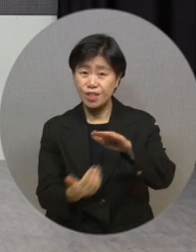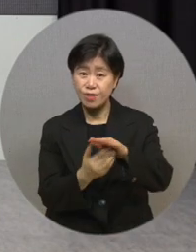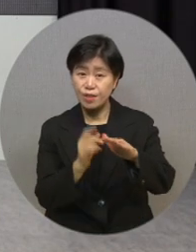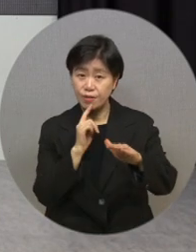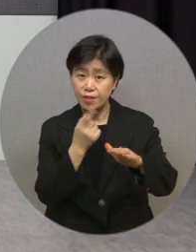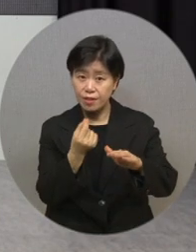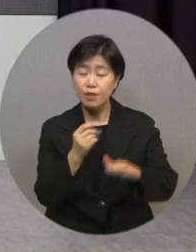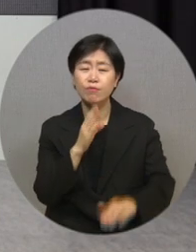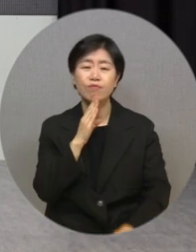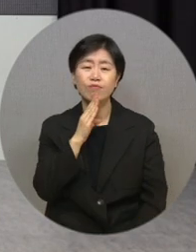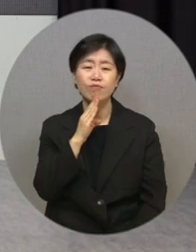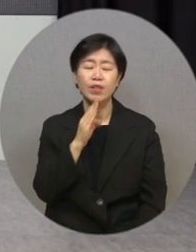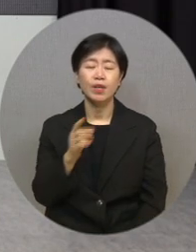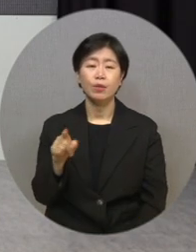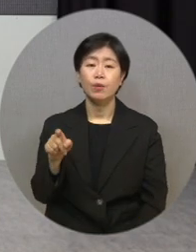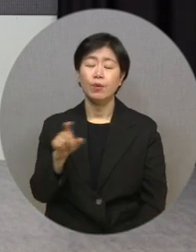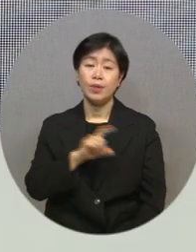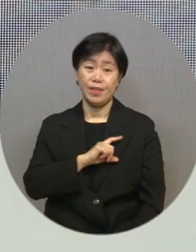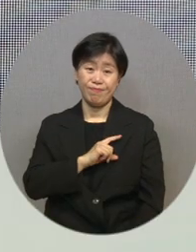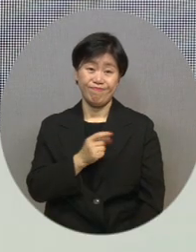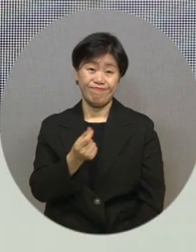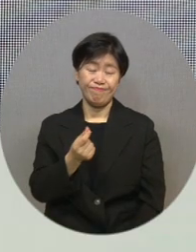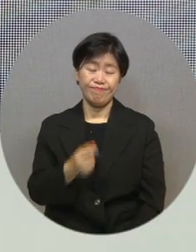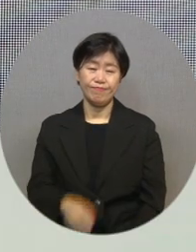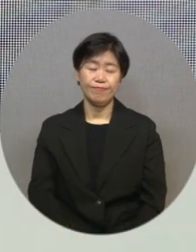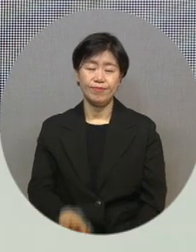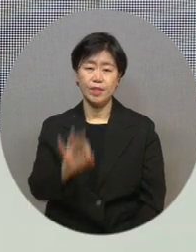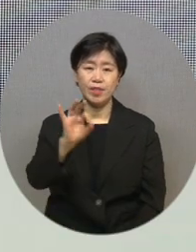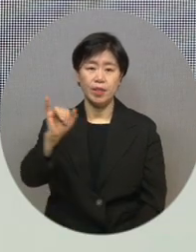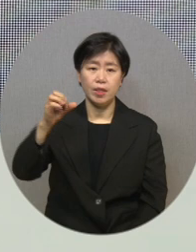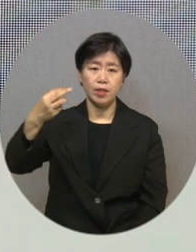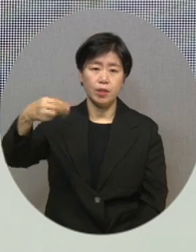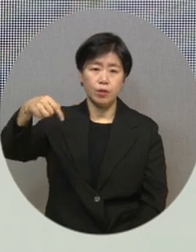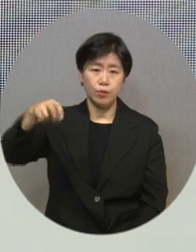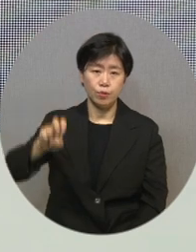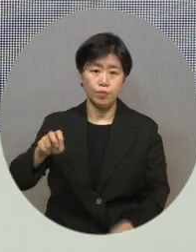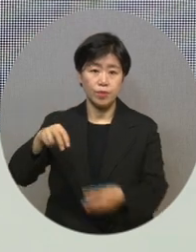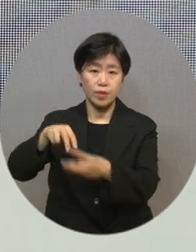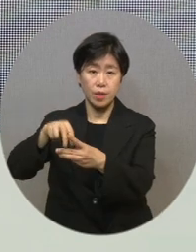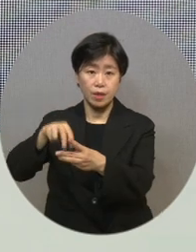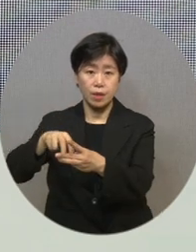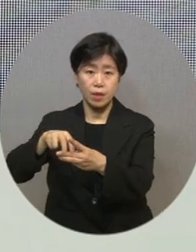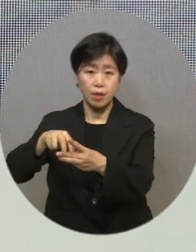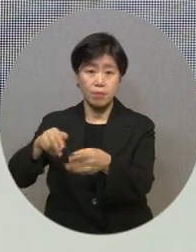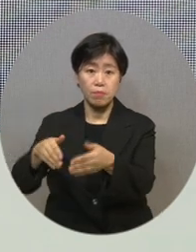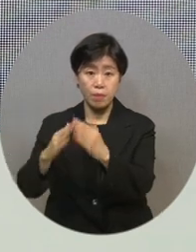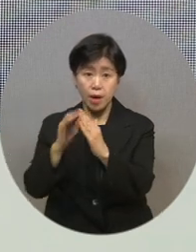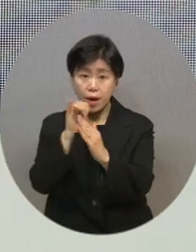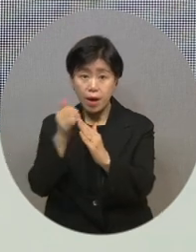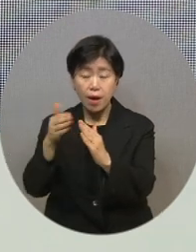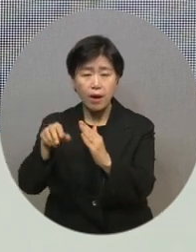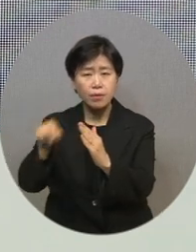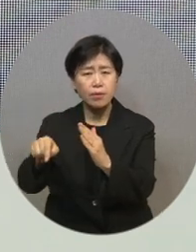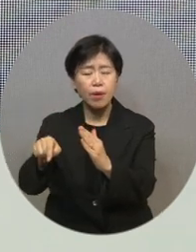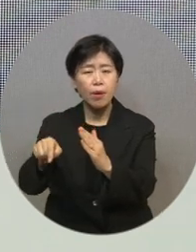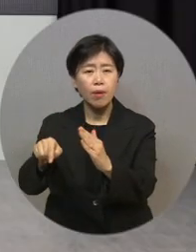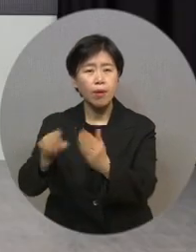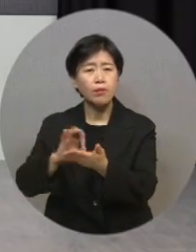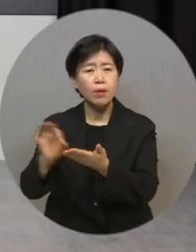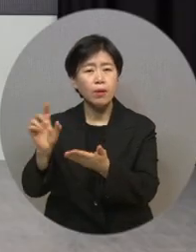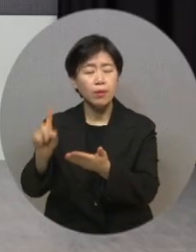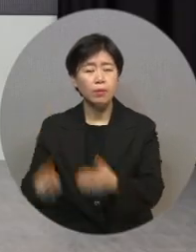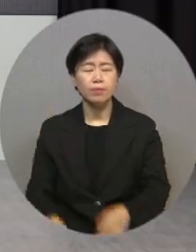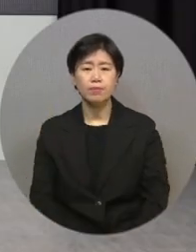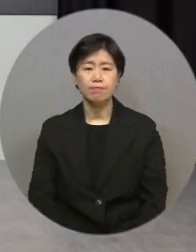그 이룸 센터에 대한네 그 활용 범위가 네네 어떤 것인지 아네 이룸